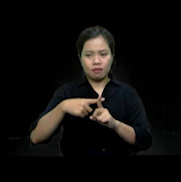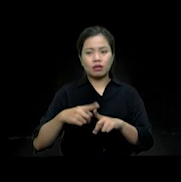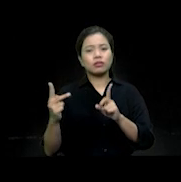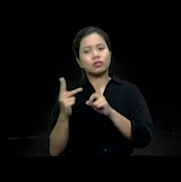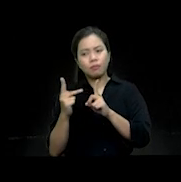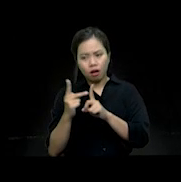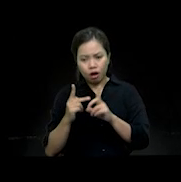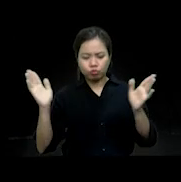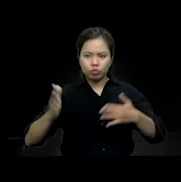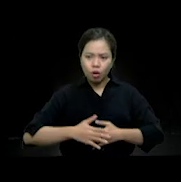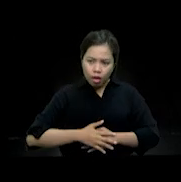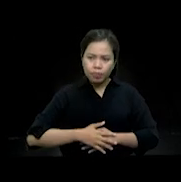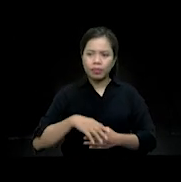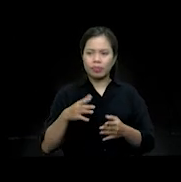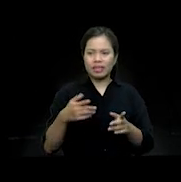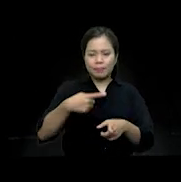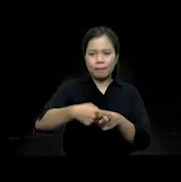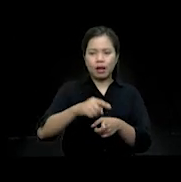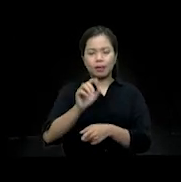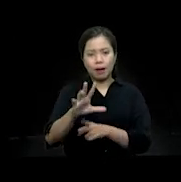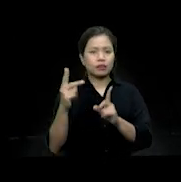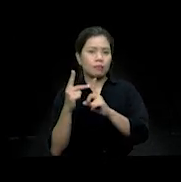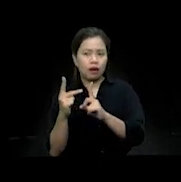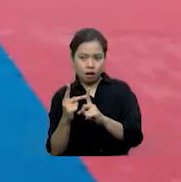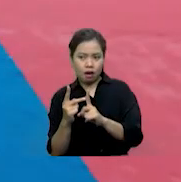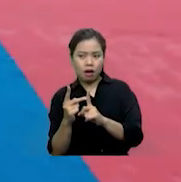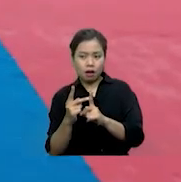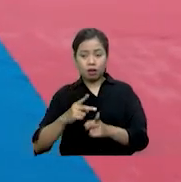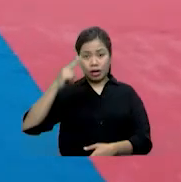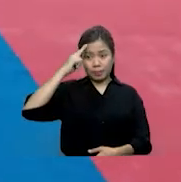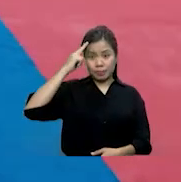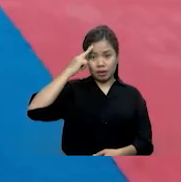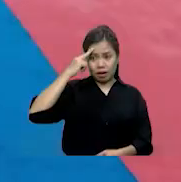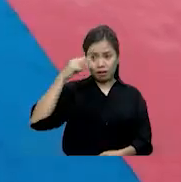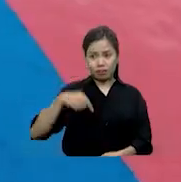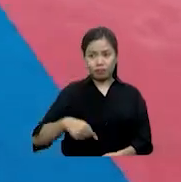id digelar di Simpang 5 Semarang dipimpin Imam Kiai Haji Ulil Absor Al-Hafiz.